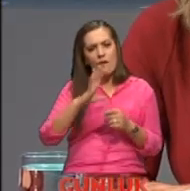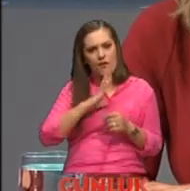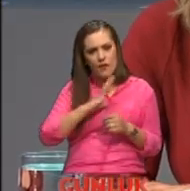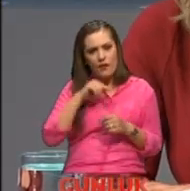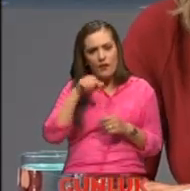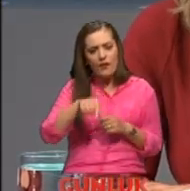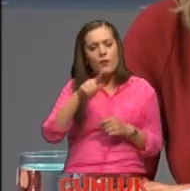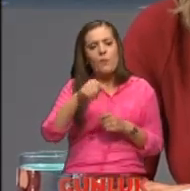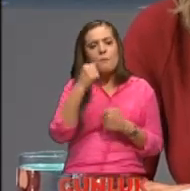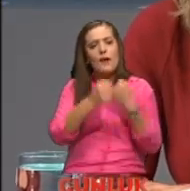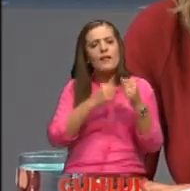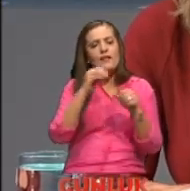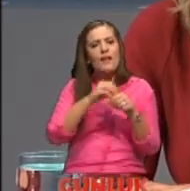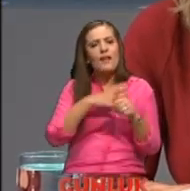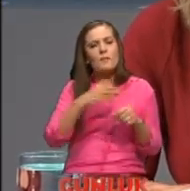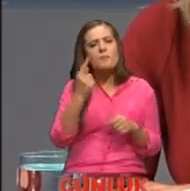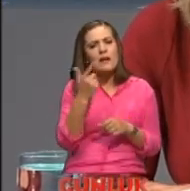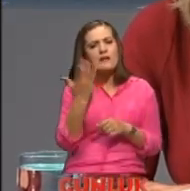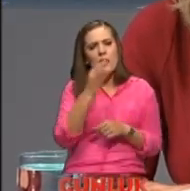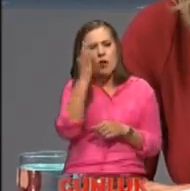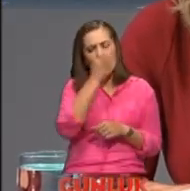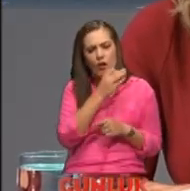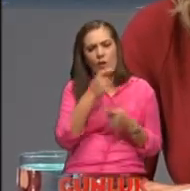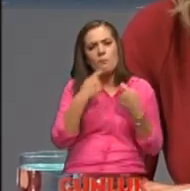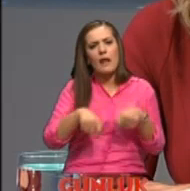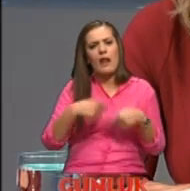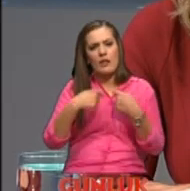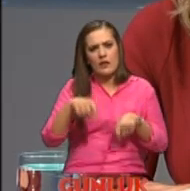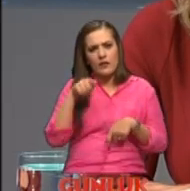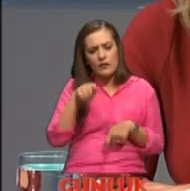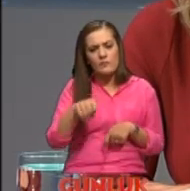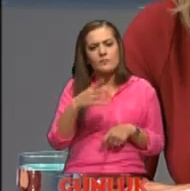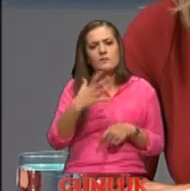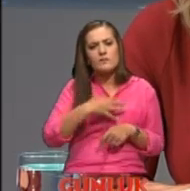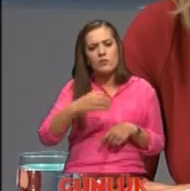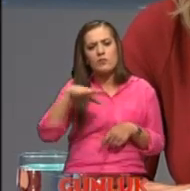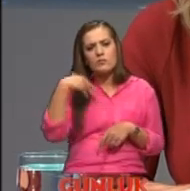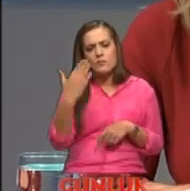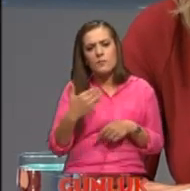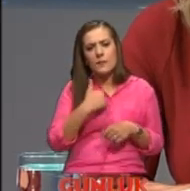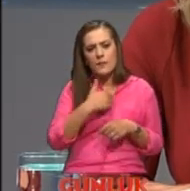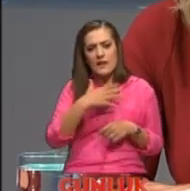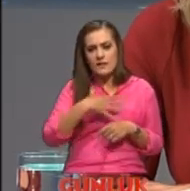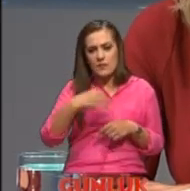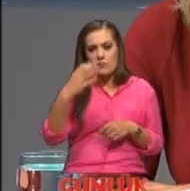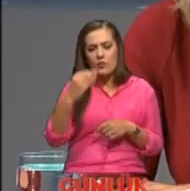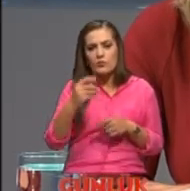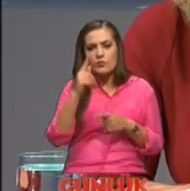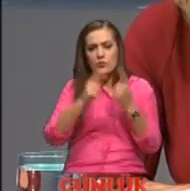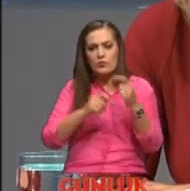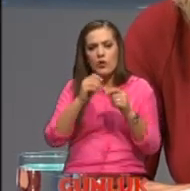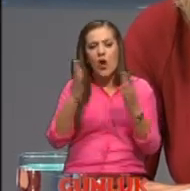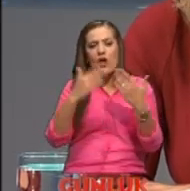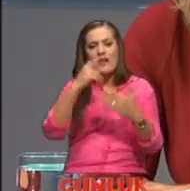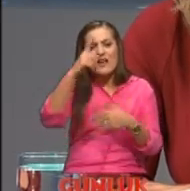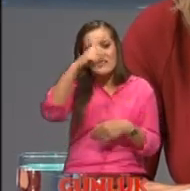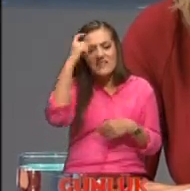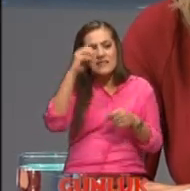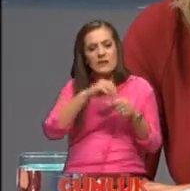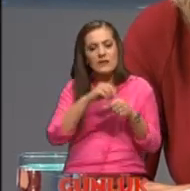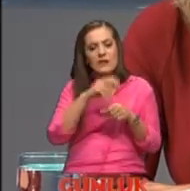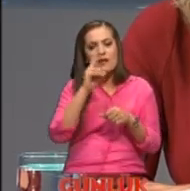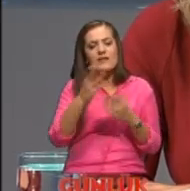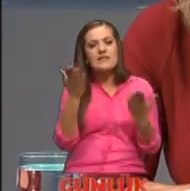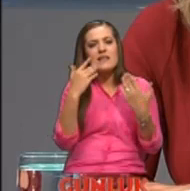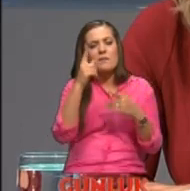var. Makineyle sağmak birazcık daha kolay ve pratik. Sağdıktan sonra anne sağılmış olan sütü odanın